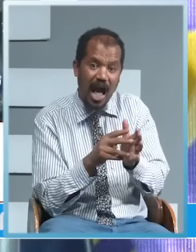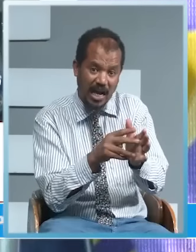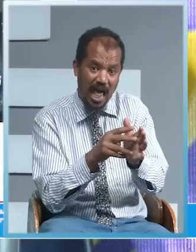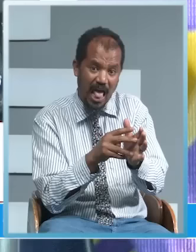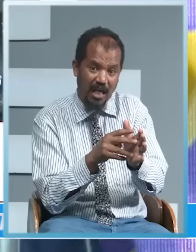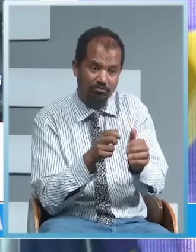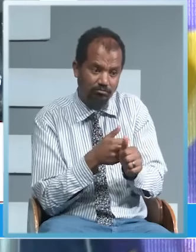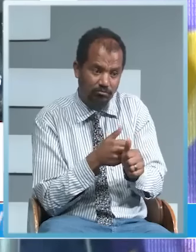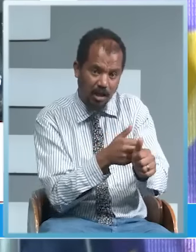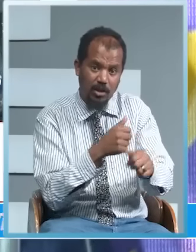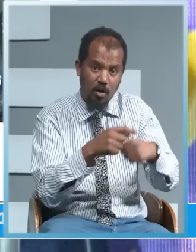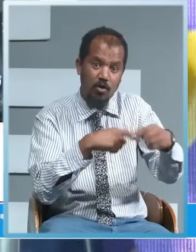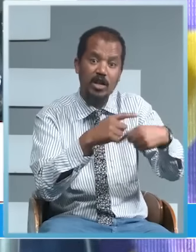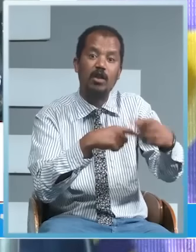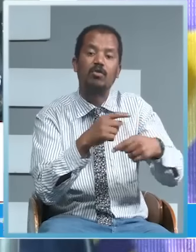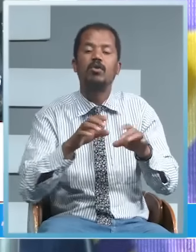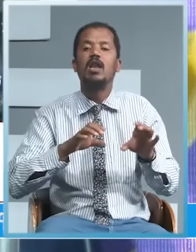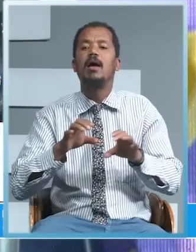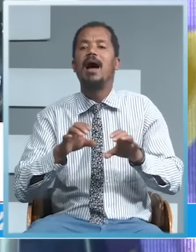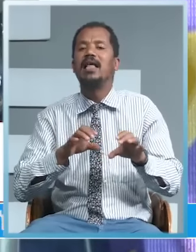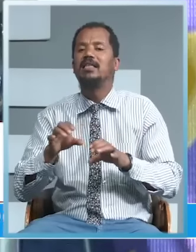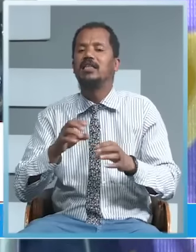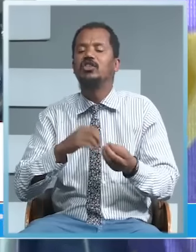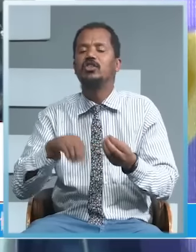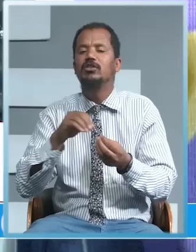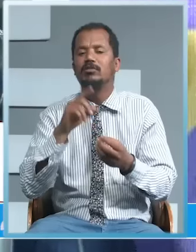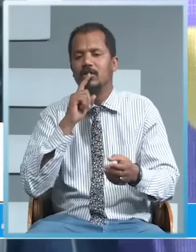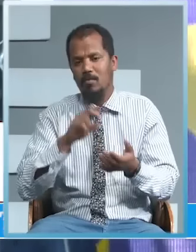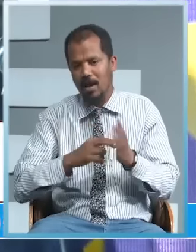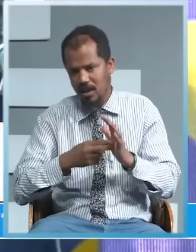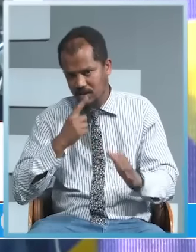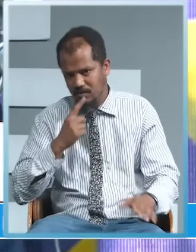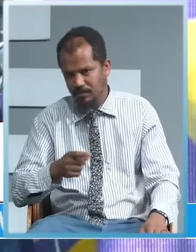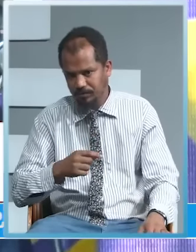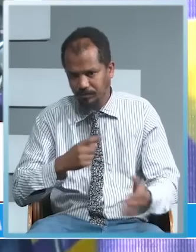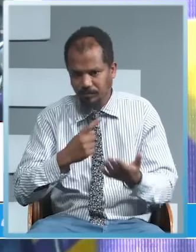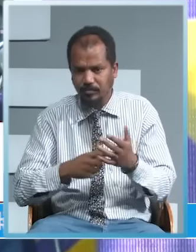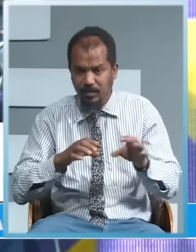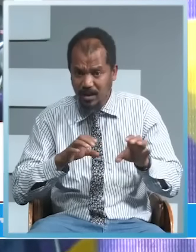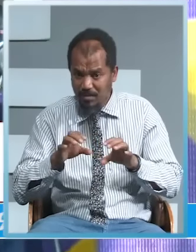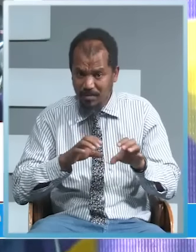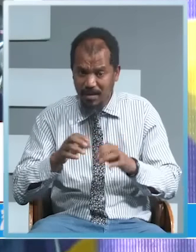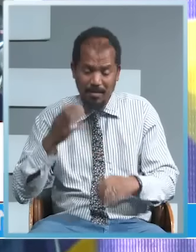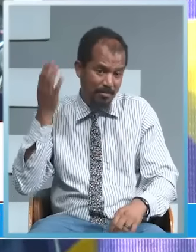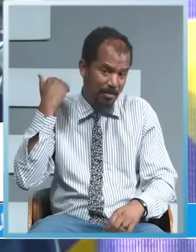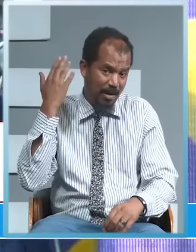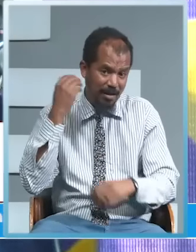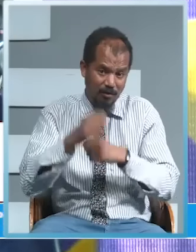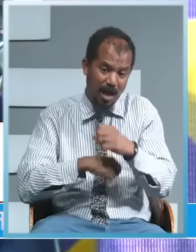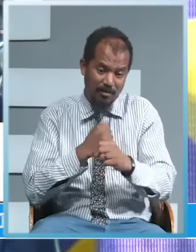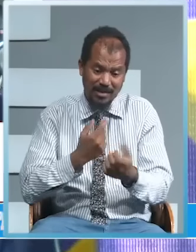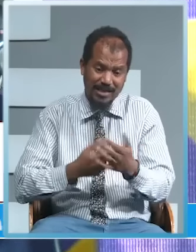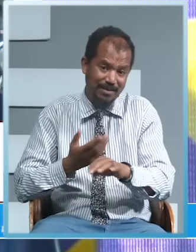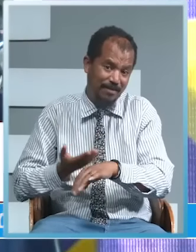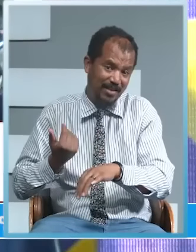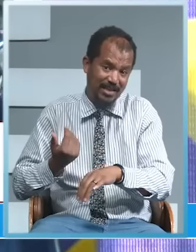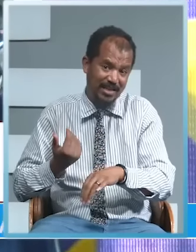አሪያነት ተከትለው እንዲሄዱ ለማድረግ ጭምር ነው ማለት ነው። ይሄን በማድረጋችን በባለፈው ዓመት ወይም ከዚህ